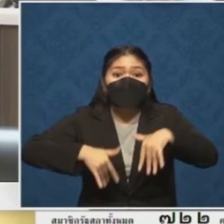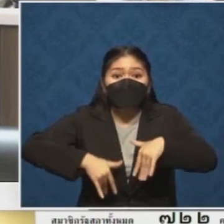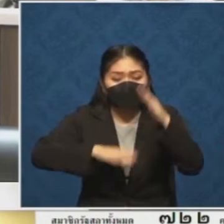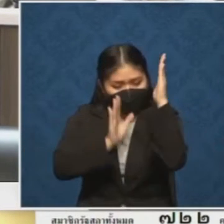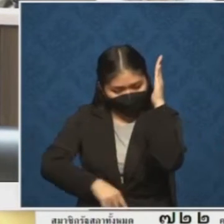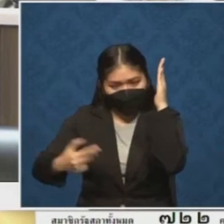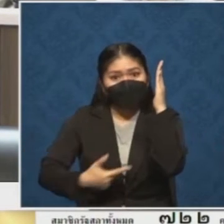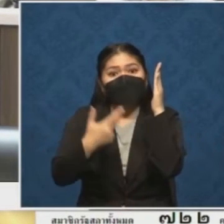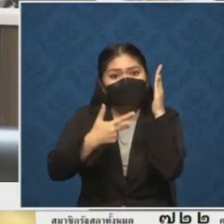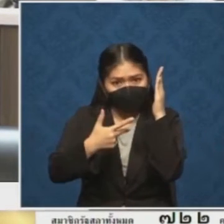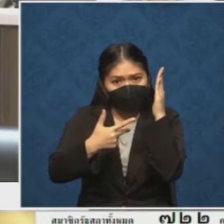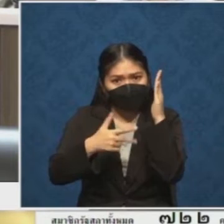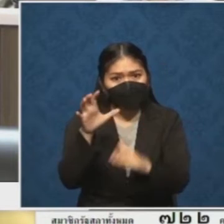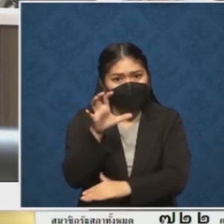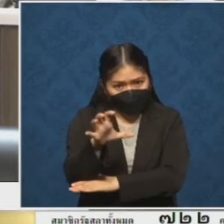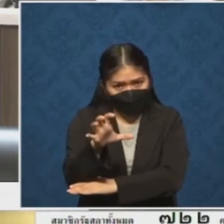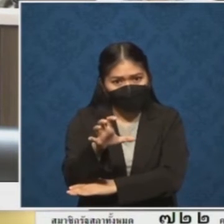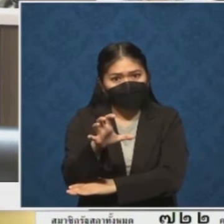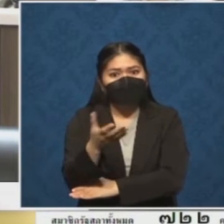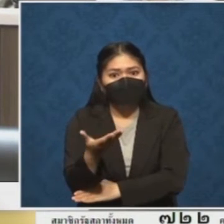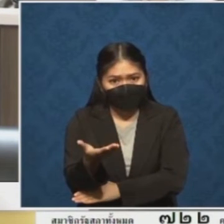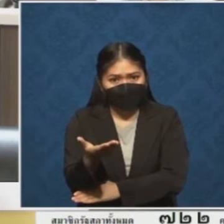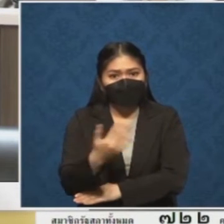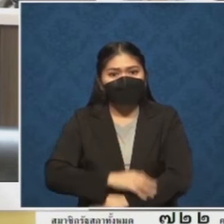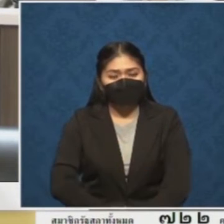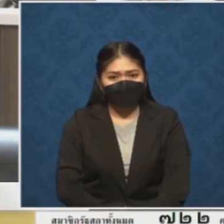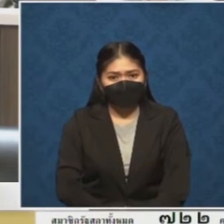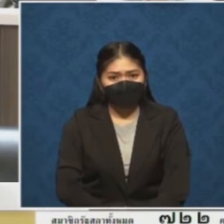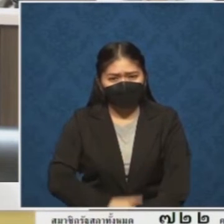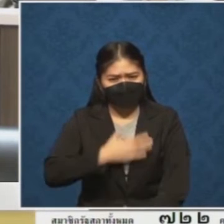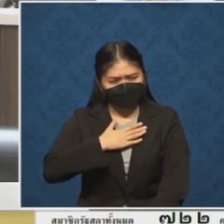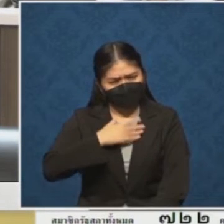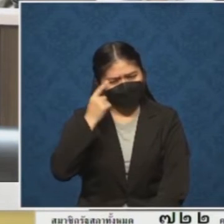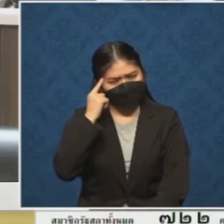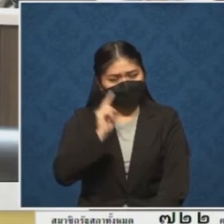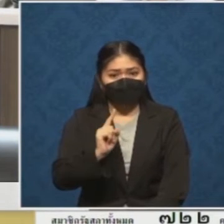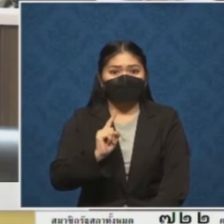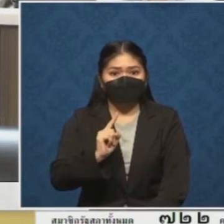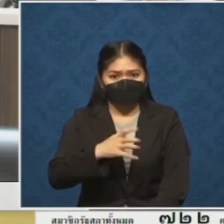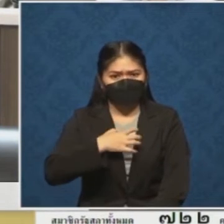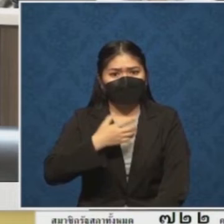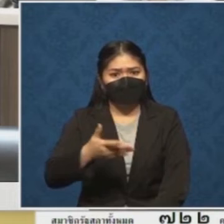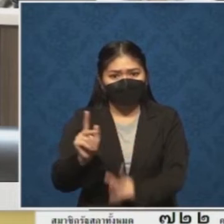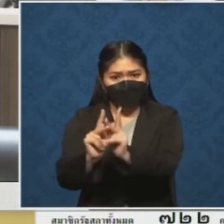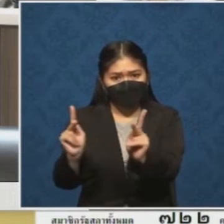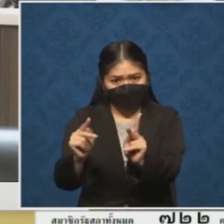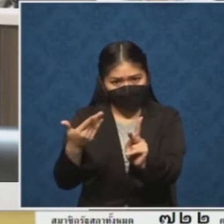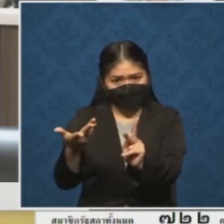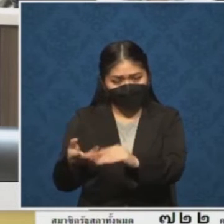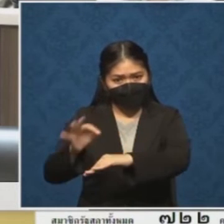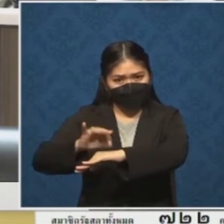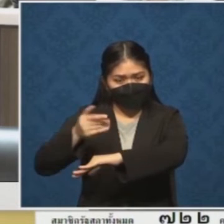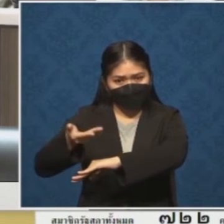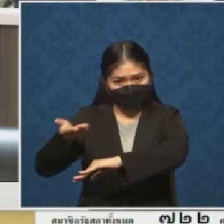ถูกบังคับใช้อยู่ท่านประธานครับผมจึงอยากให้กรรมาธิการที่มีการตั้งขึ้นนี้นะ